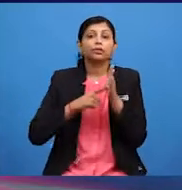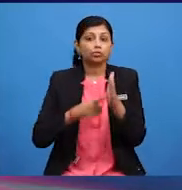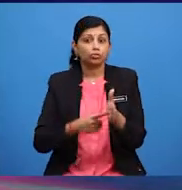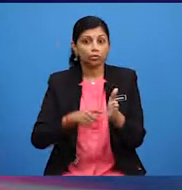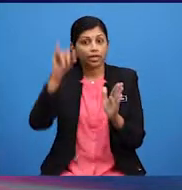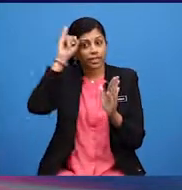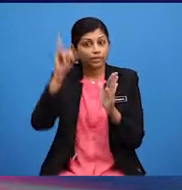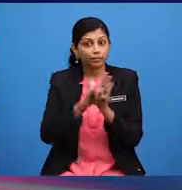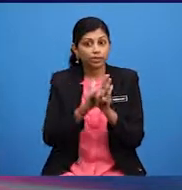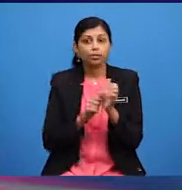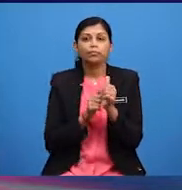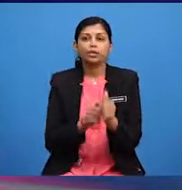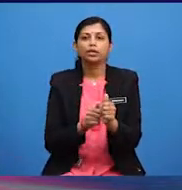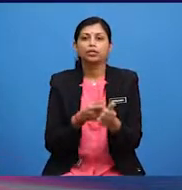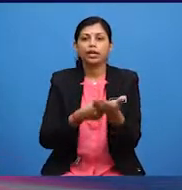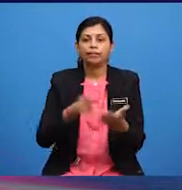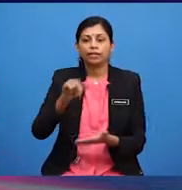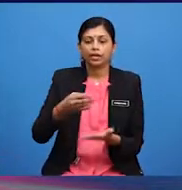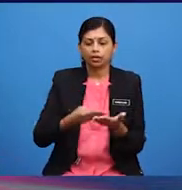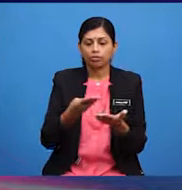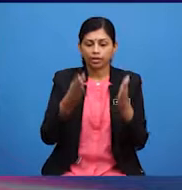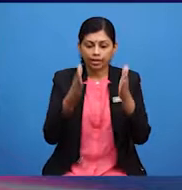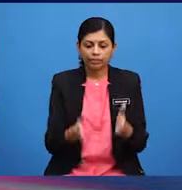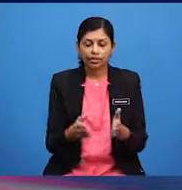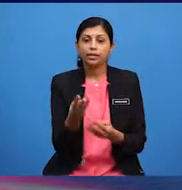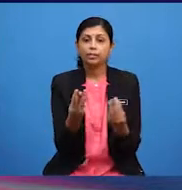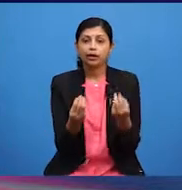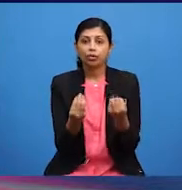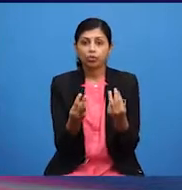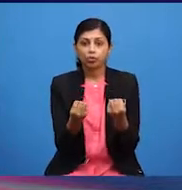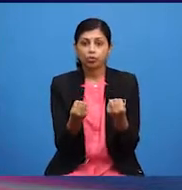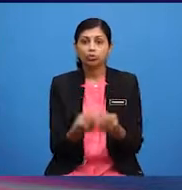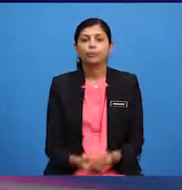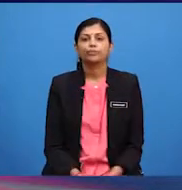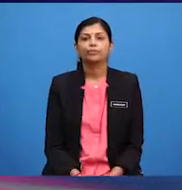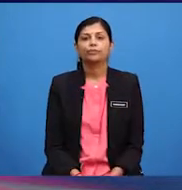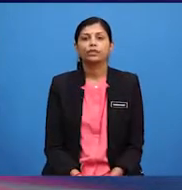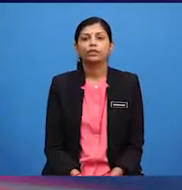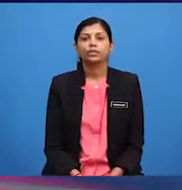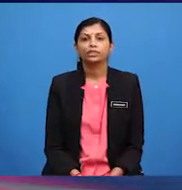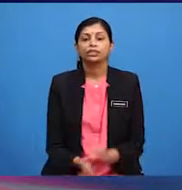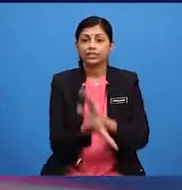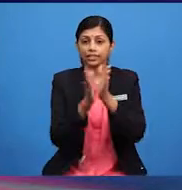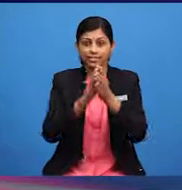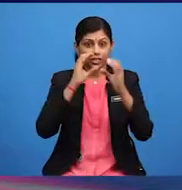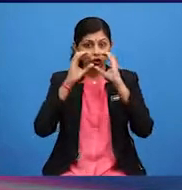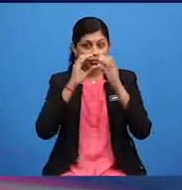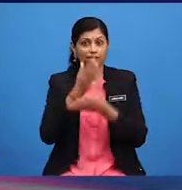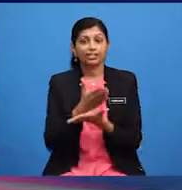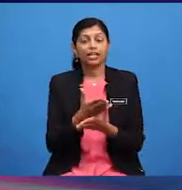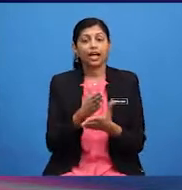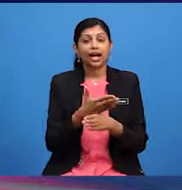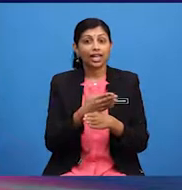imej mengikut kehendak pelanggan, menjadikan komunikasi antara pereka